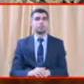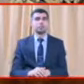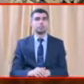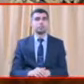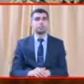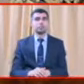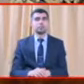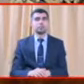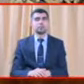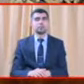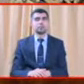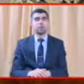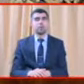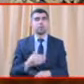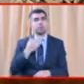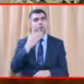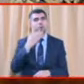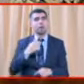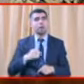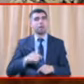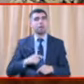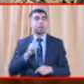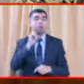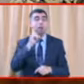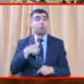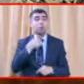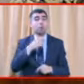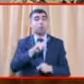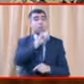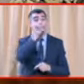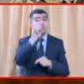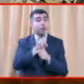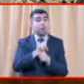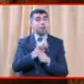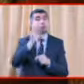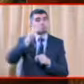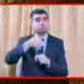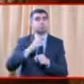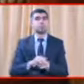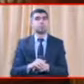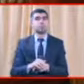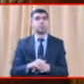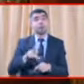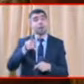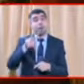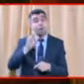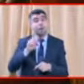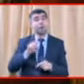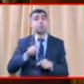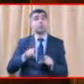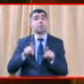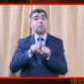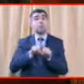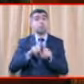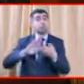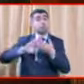شكرا سيدة النائبة المحترمة على هذا السؤال المهم جدا. أنتم تعلمون بأن